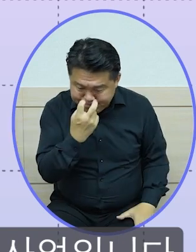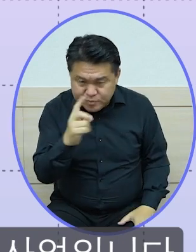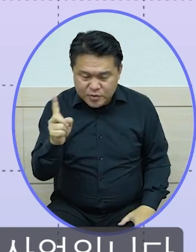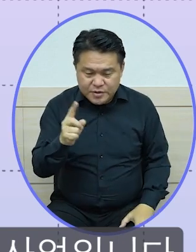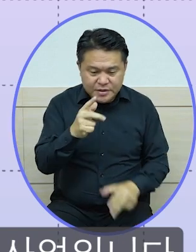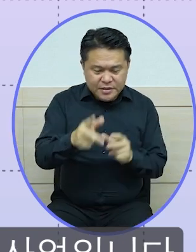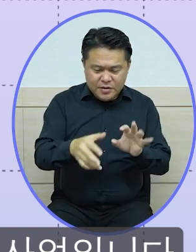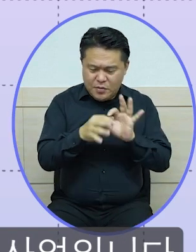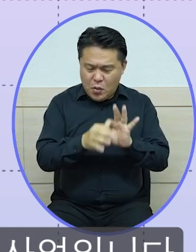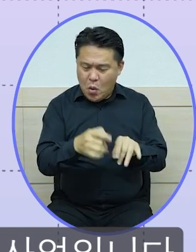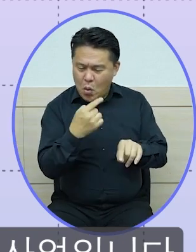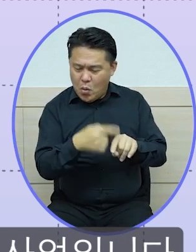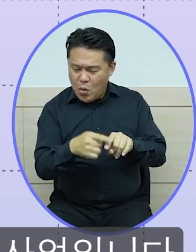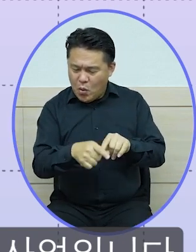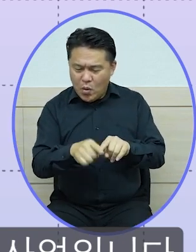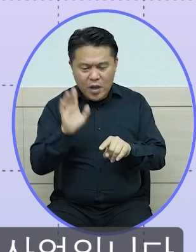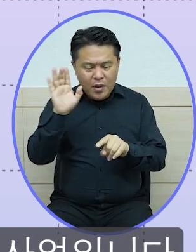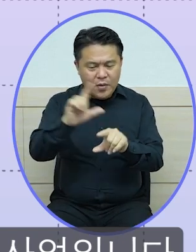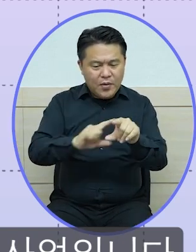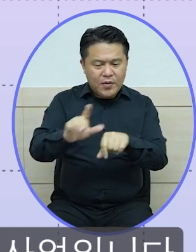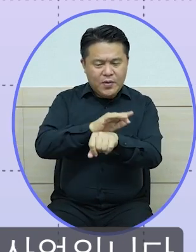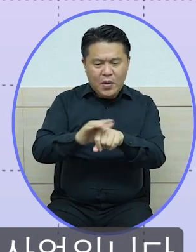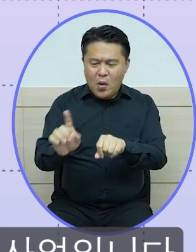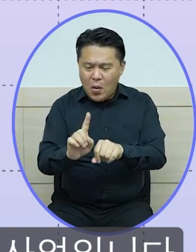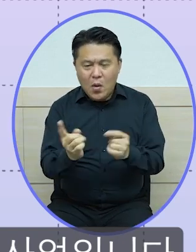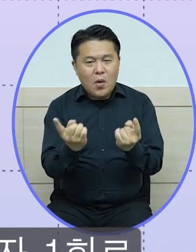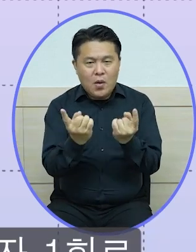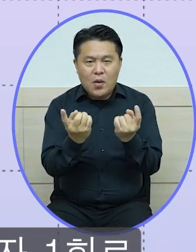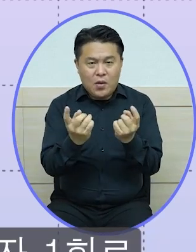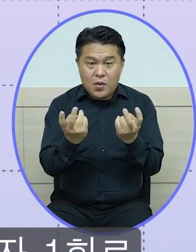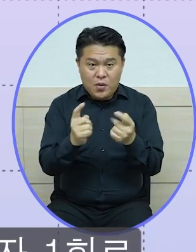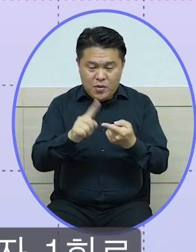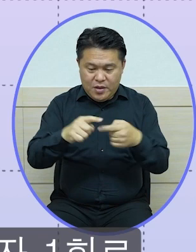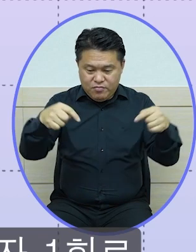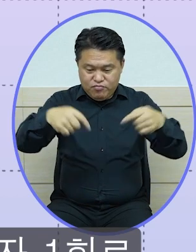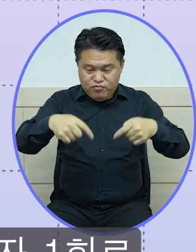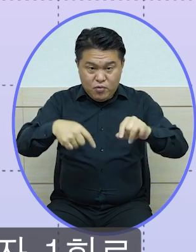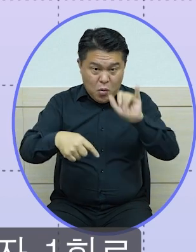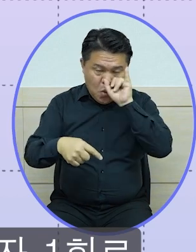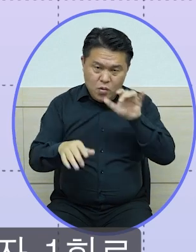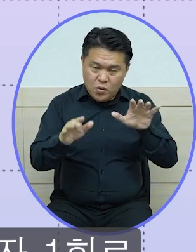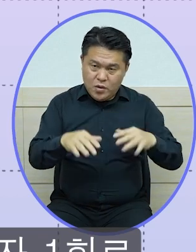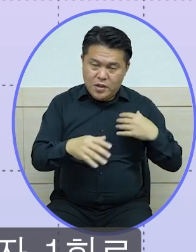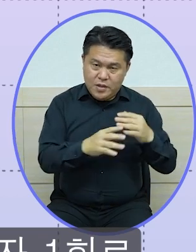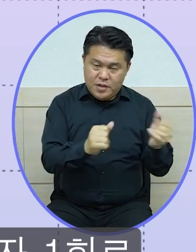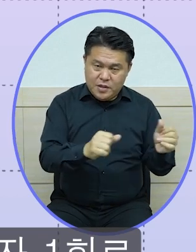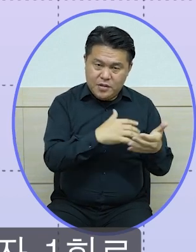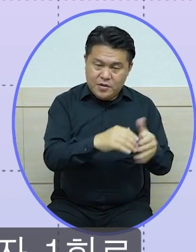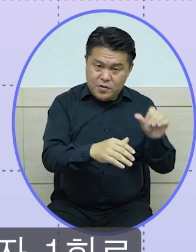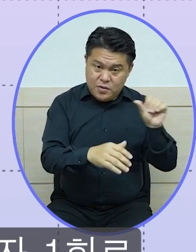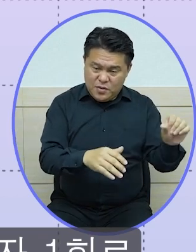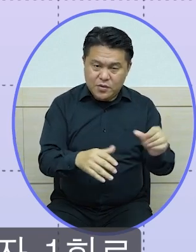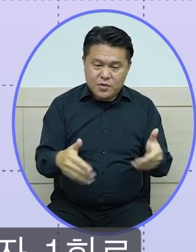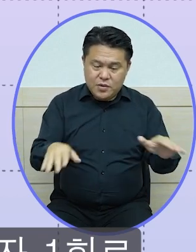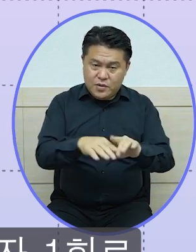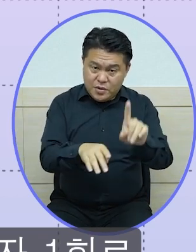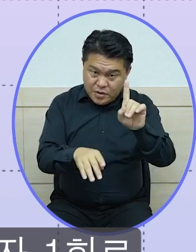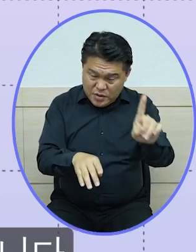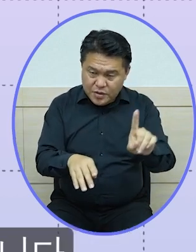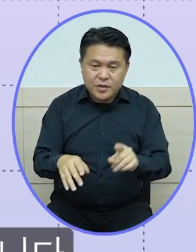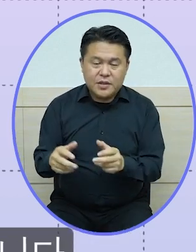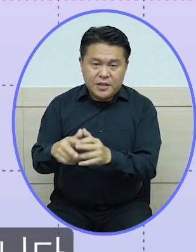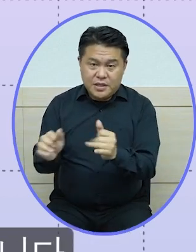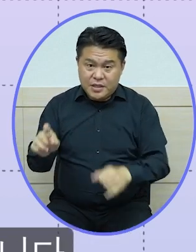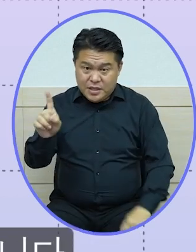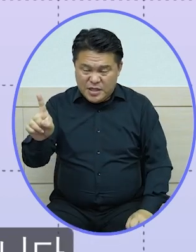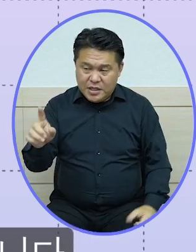대한 전반적인 평가 및 개선 방안을 논의하는 사업입니다. 올해에도 담당자 5회, 유관기관 종사자 1회, 당사자